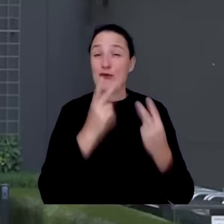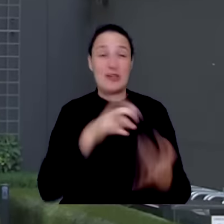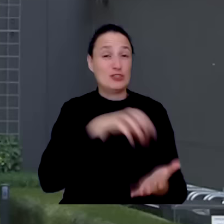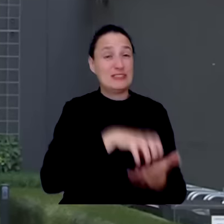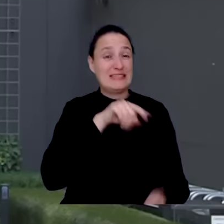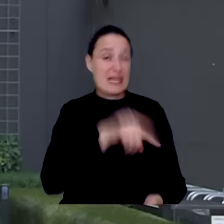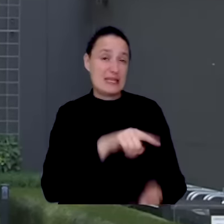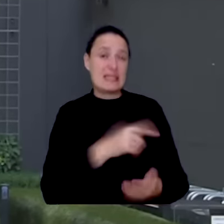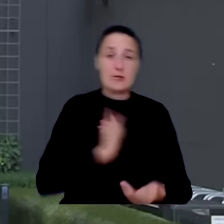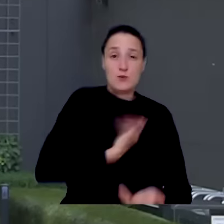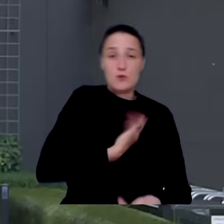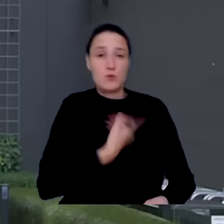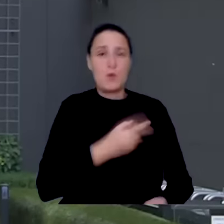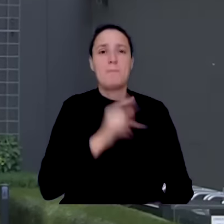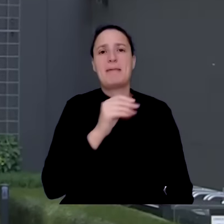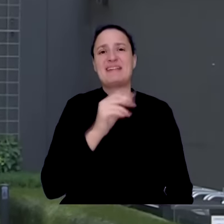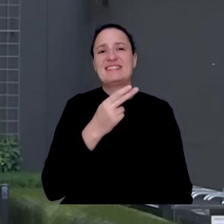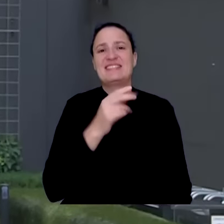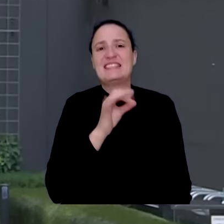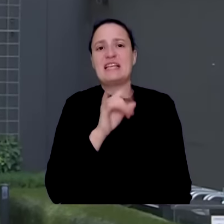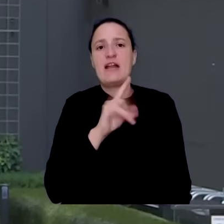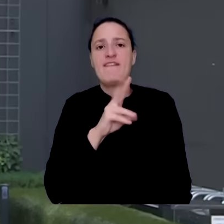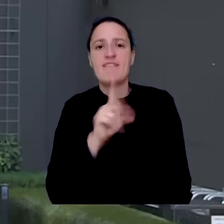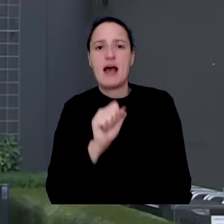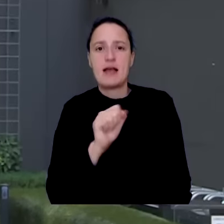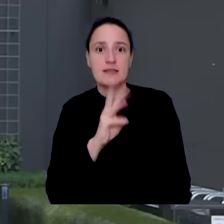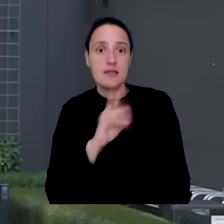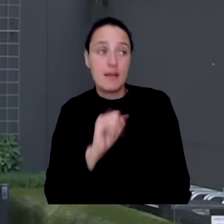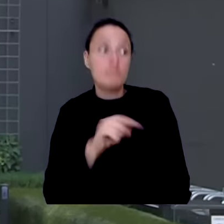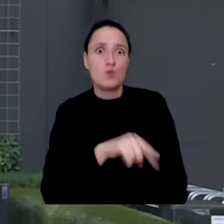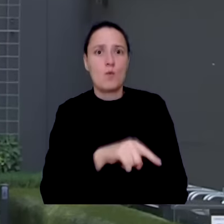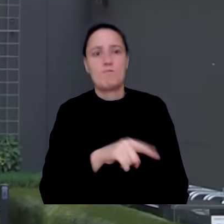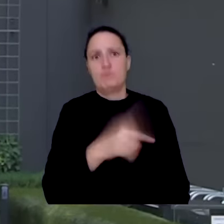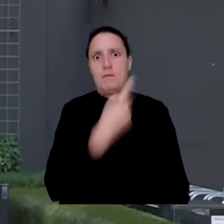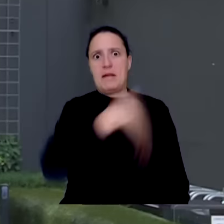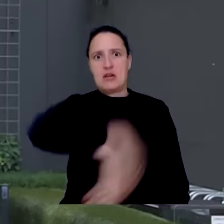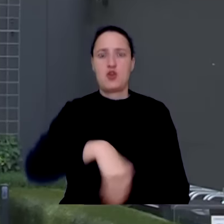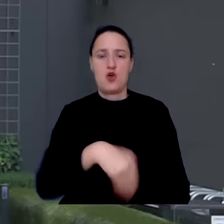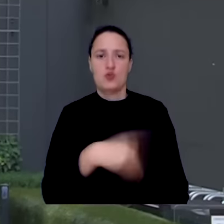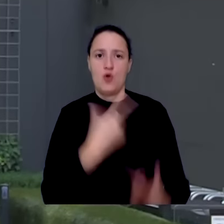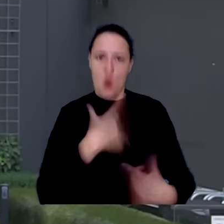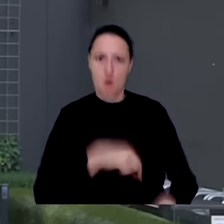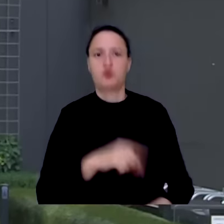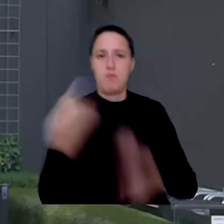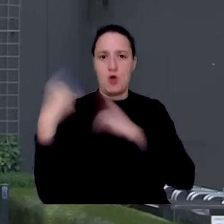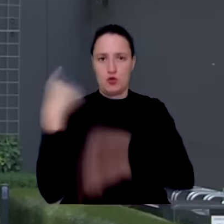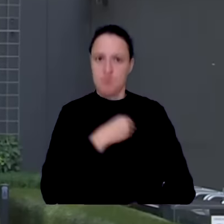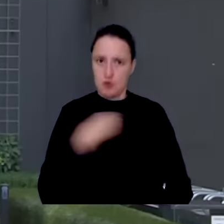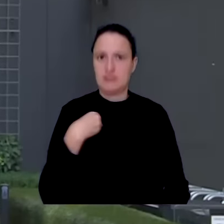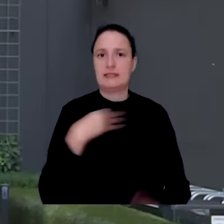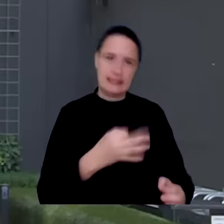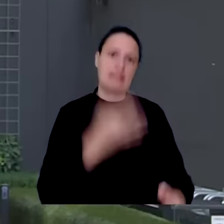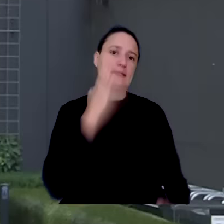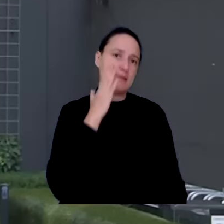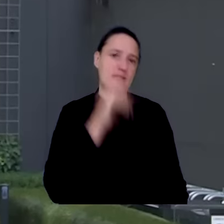jest Pensylwania. W Pensylwanii jest około miliona wyborców amerykańskich polskiego pochodzenia i do tych ludzi zwraca